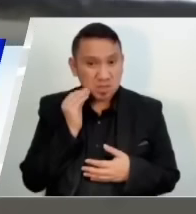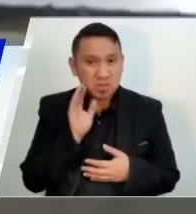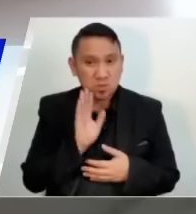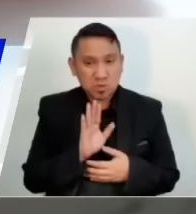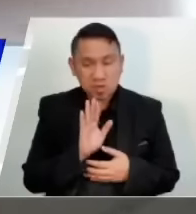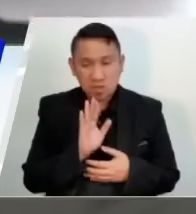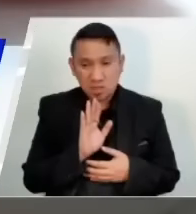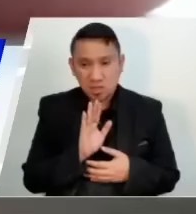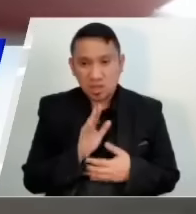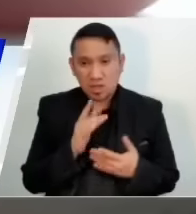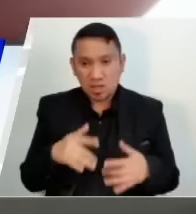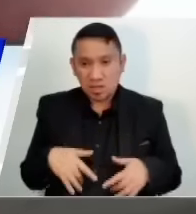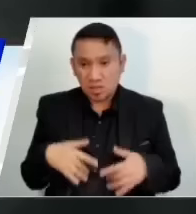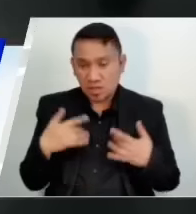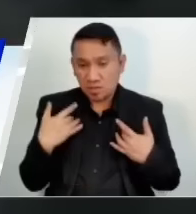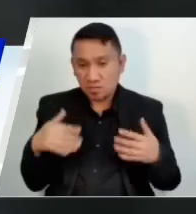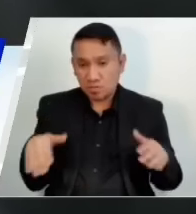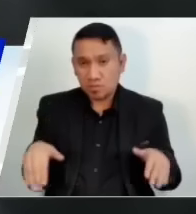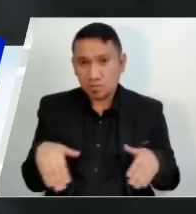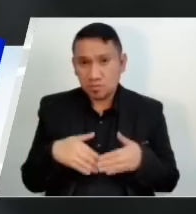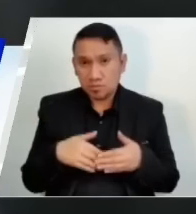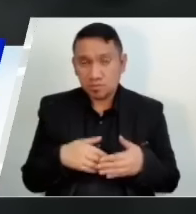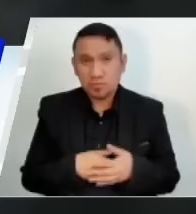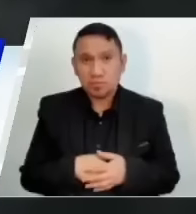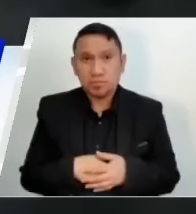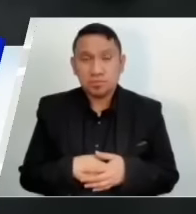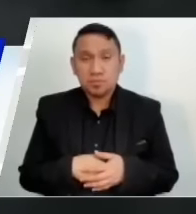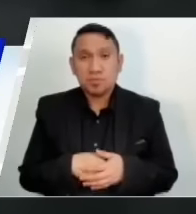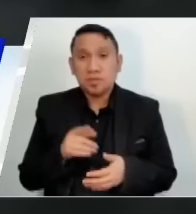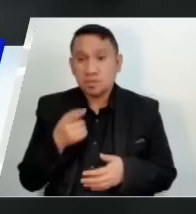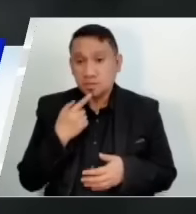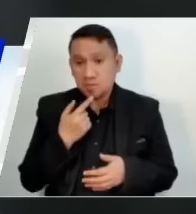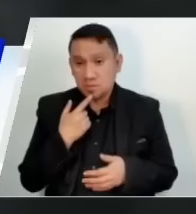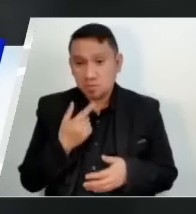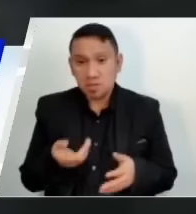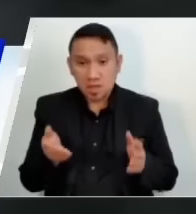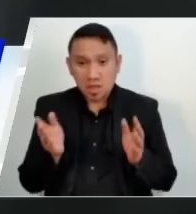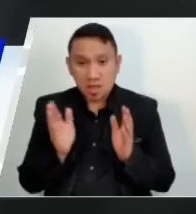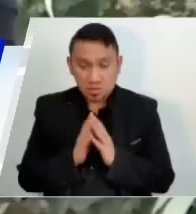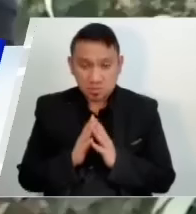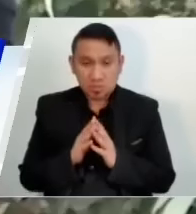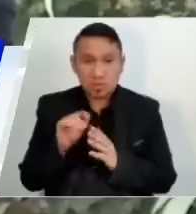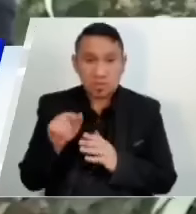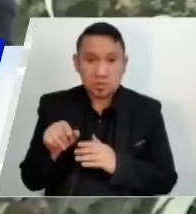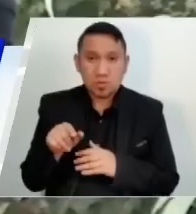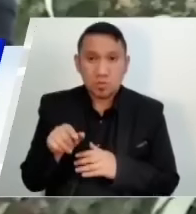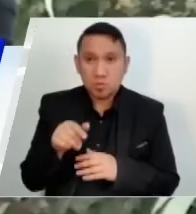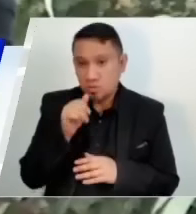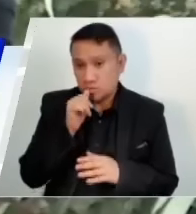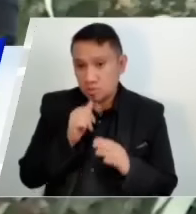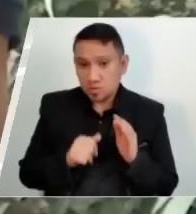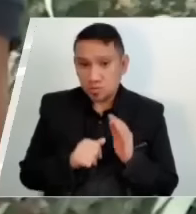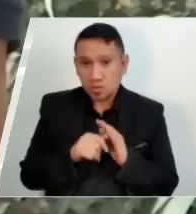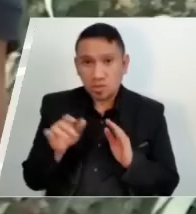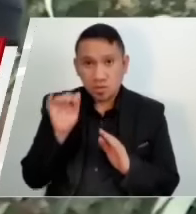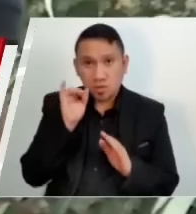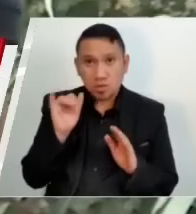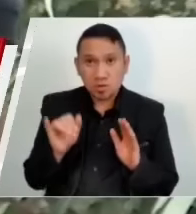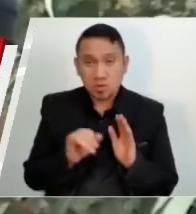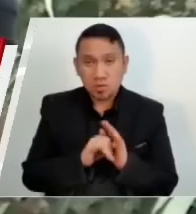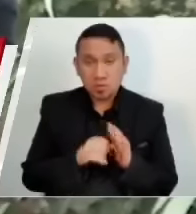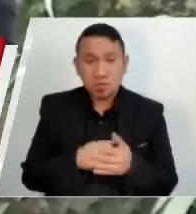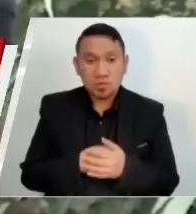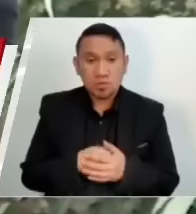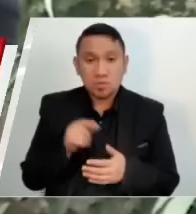ang kwento nilang mag-asawa. Kaya hiniling niyang ikubli namin ang kanyang pagkakakilanlan. Pinilit lang din po ng